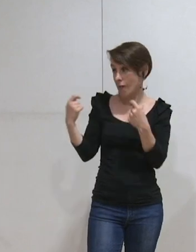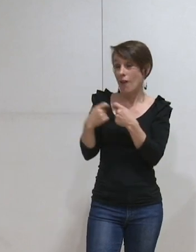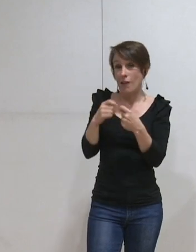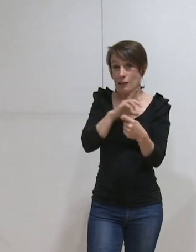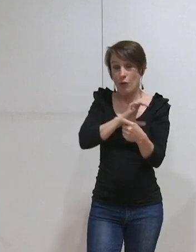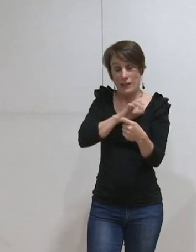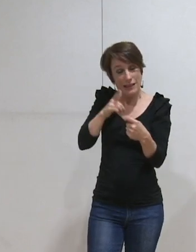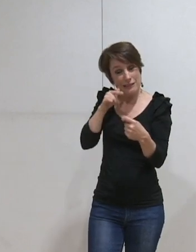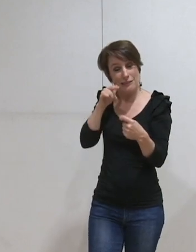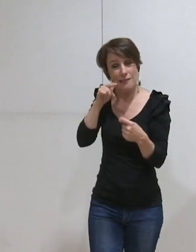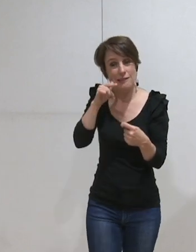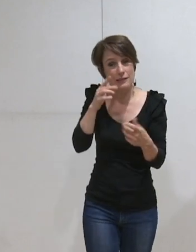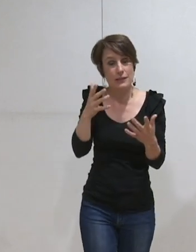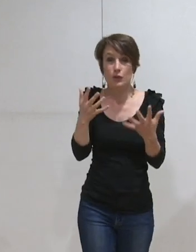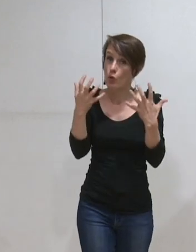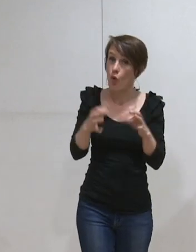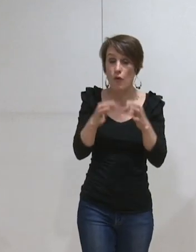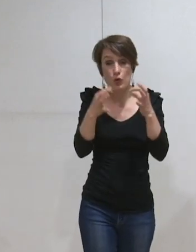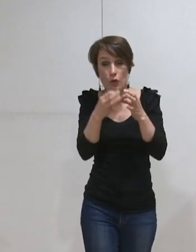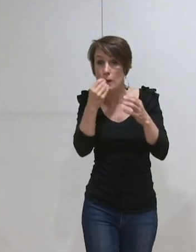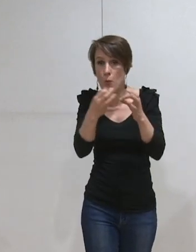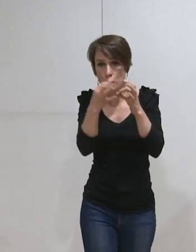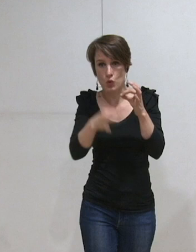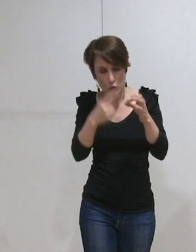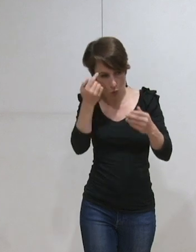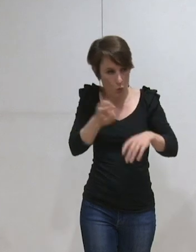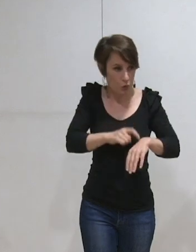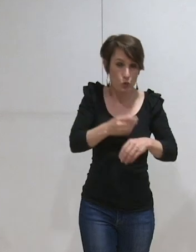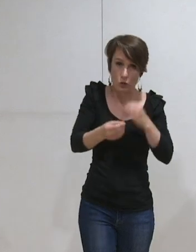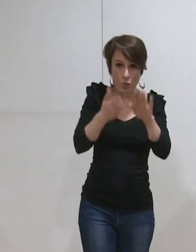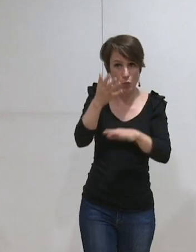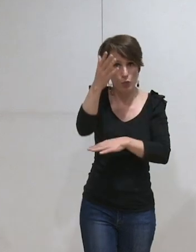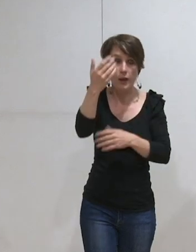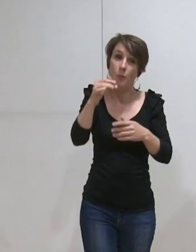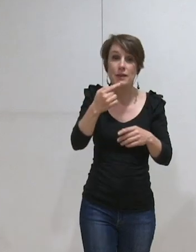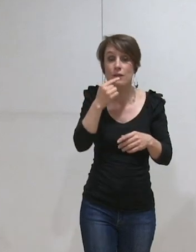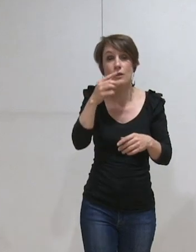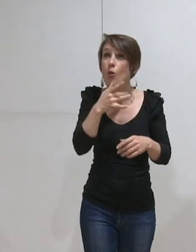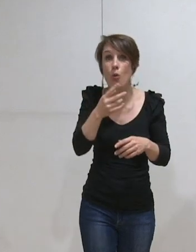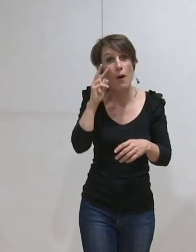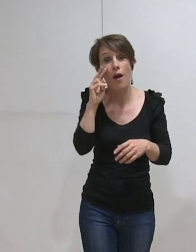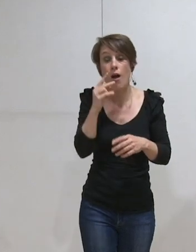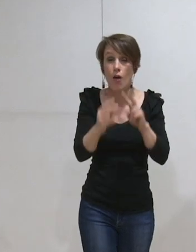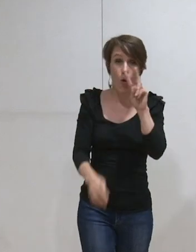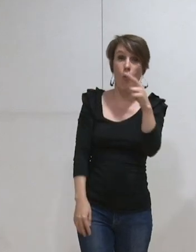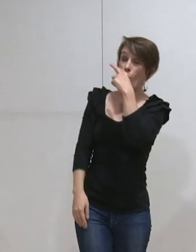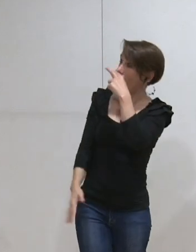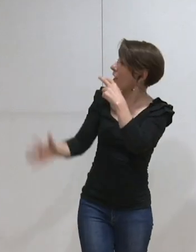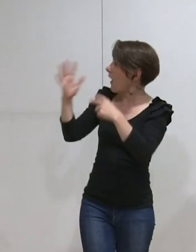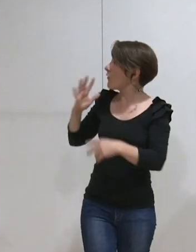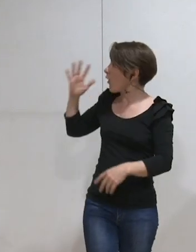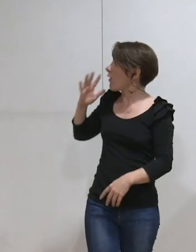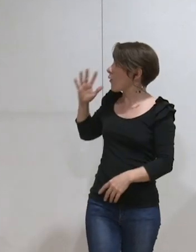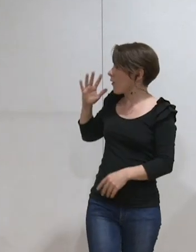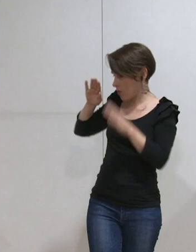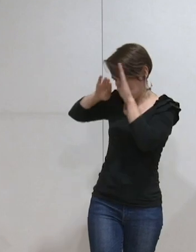on veut aussi trouver des solutions qui soient bonnes pour tout de suite et qui soient bonnes pour le futur il ne faut pas toujours regarder le rétroviseur et construire sur les normes d'il y